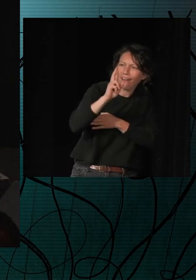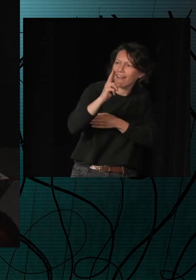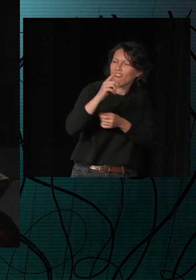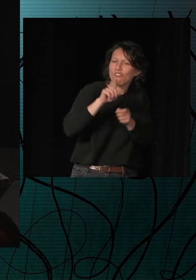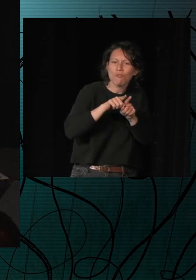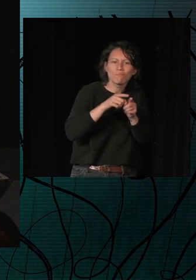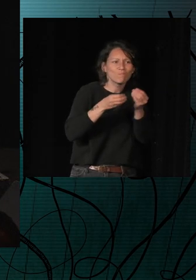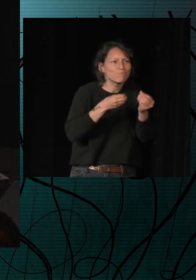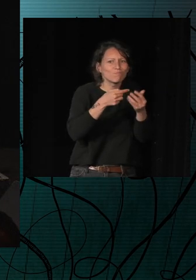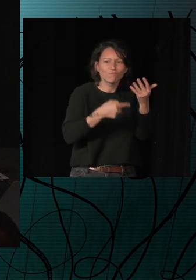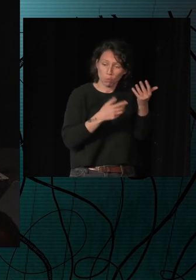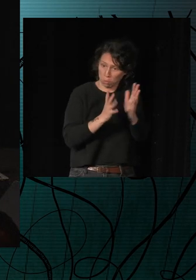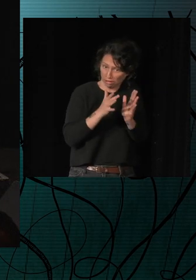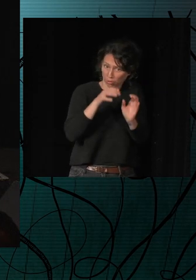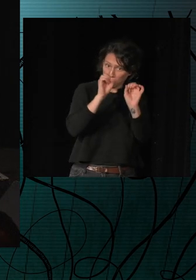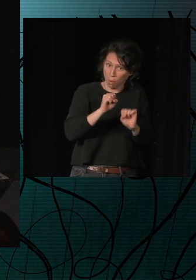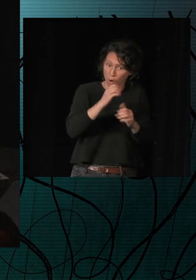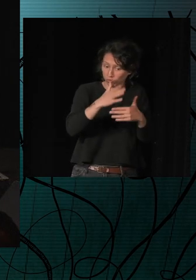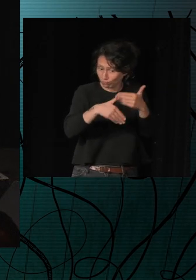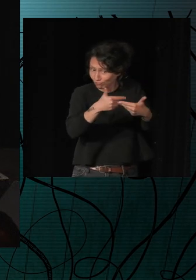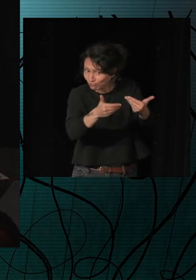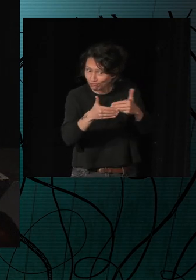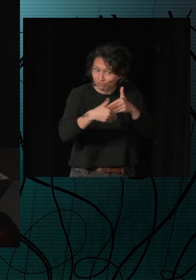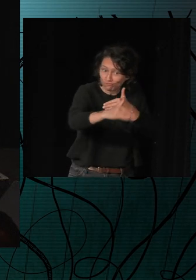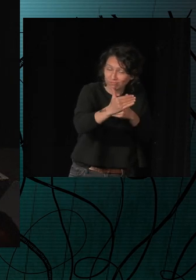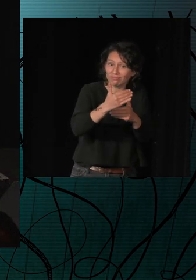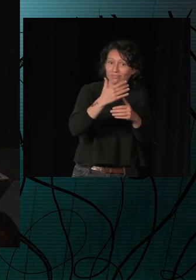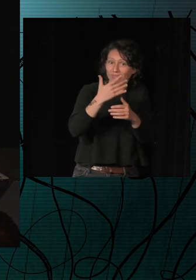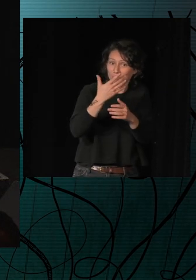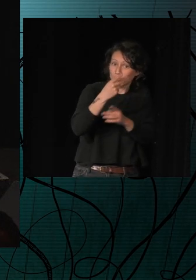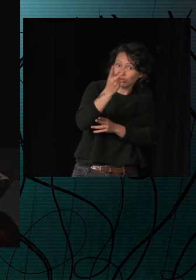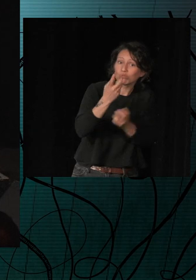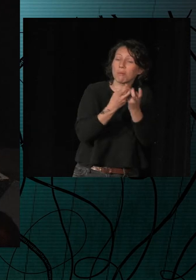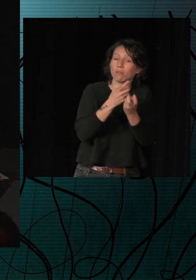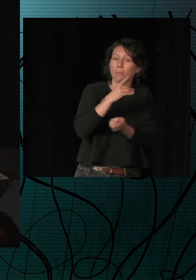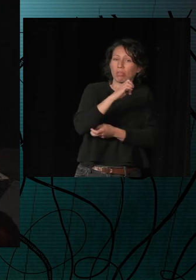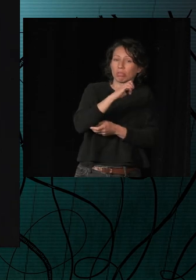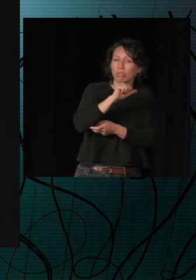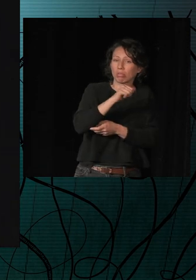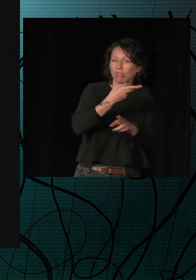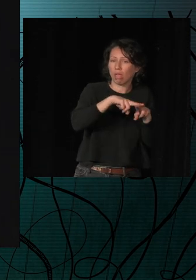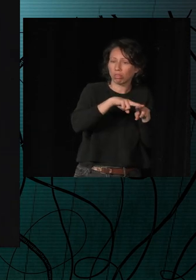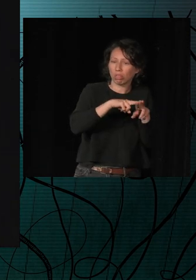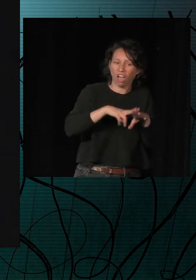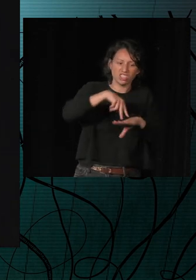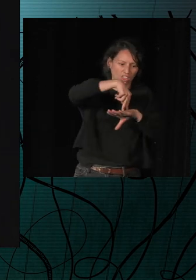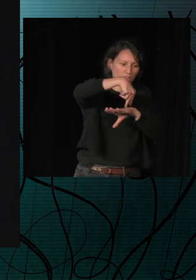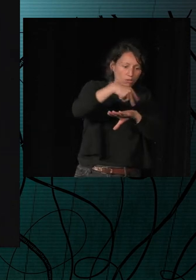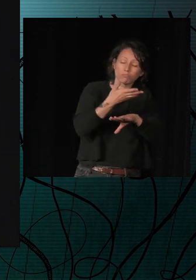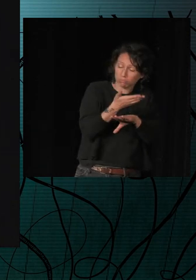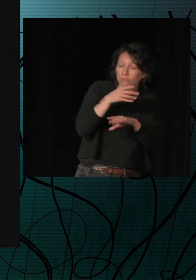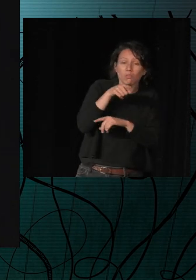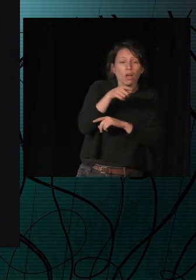pourrait-être une voix qui est poussé parce qu'on je pense à le tête par exemple à Dead Rising donc on est sur de jeu d'horreur qui a viré vers